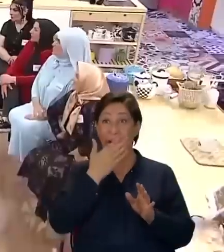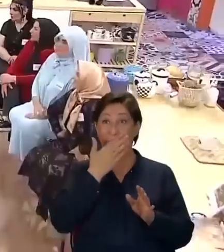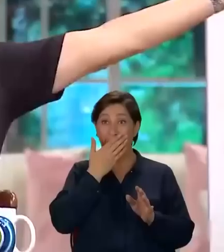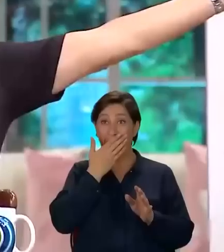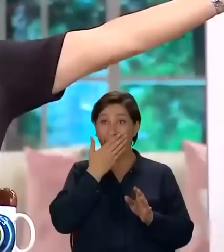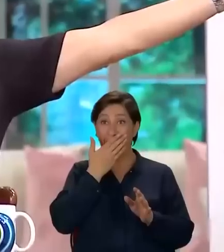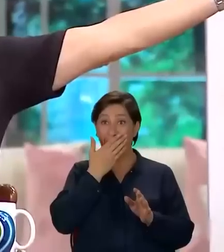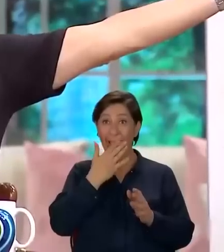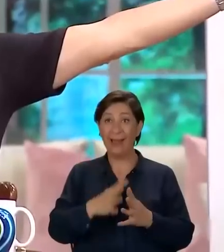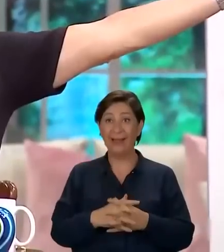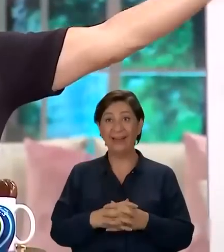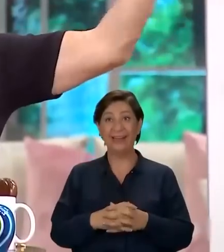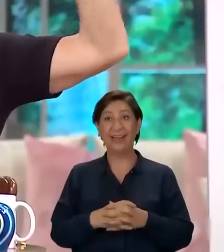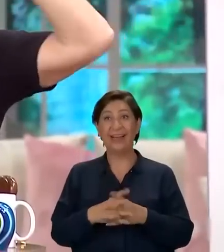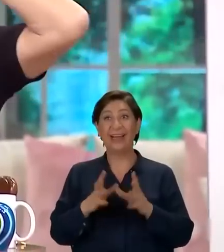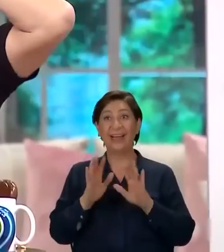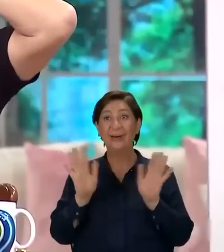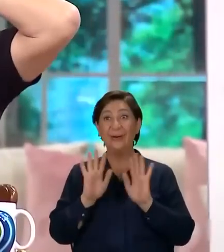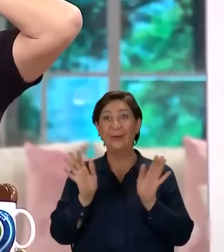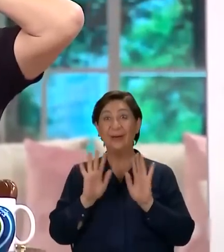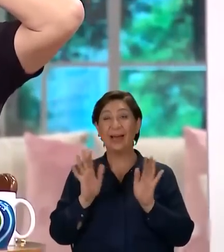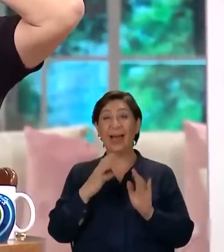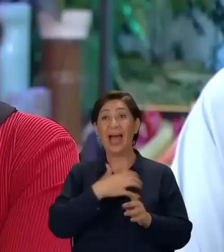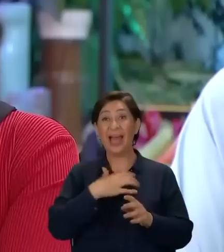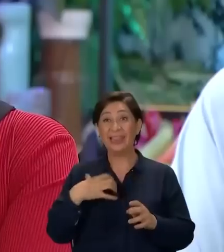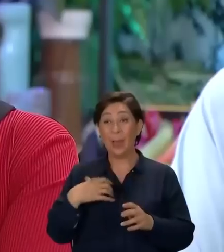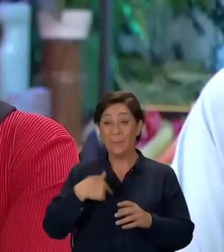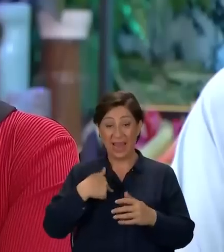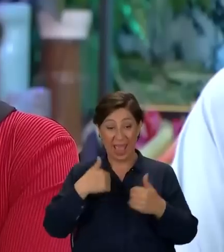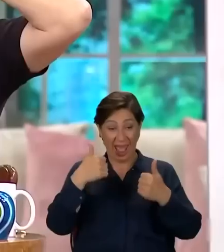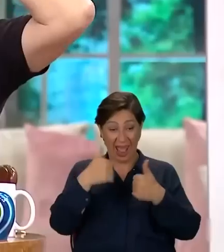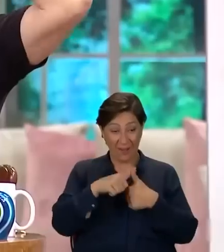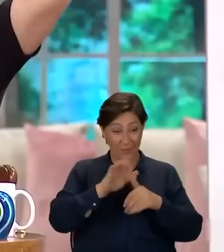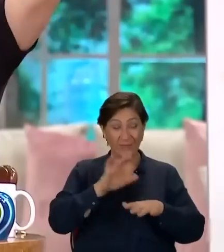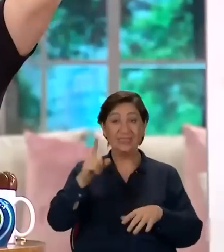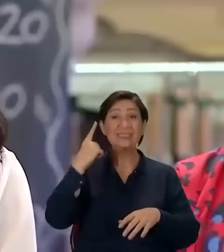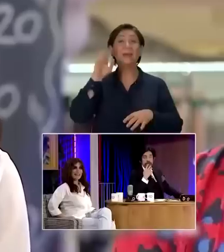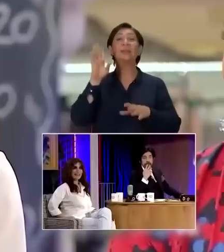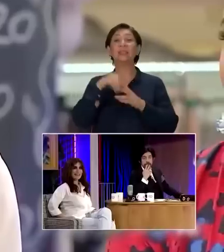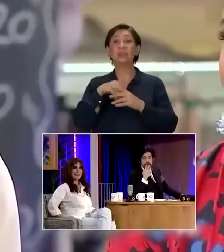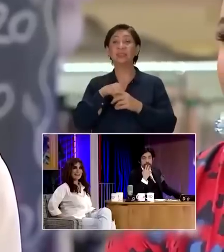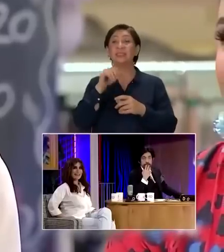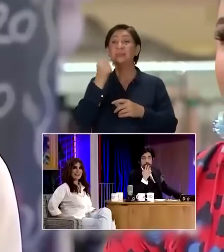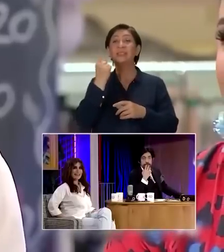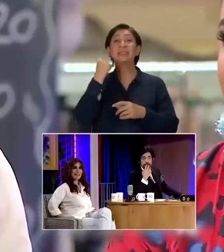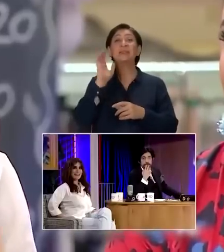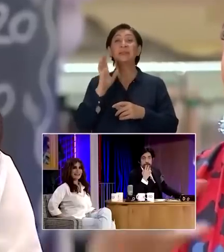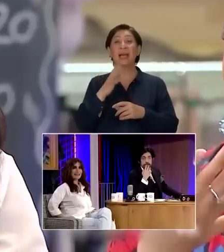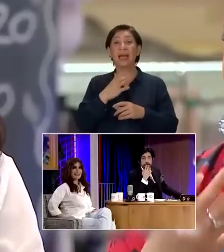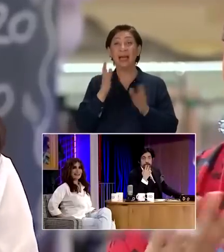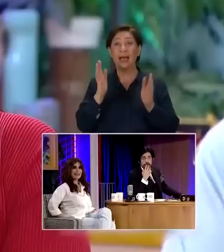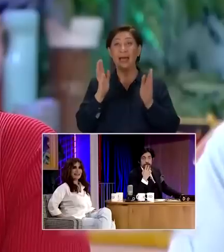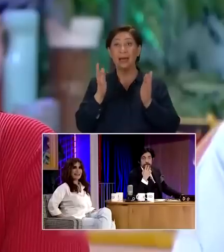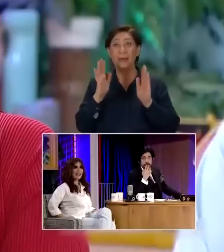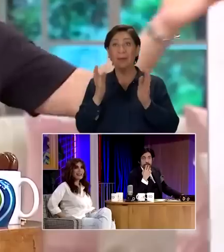Aman İddiasına girme. Girme. Anne beni aldıktan sonra seni dinlemediği için demek ki hiçbir